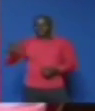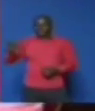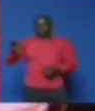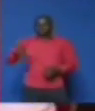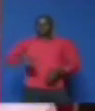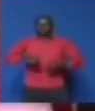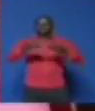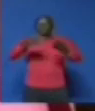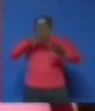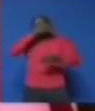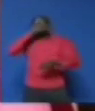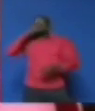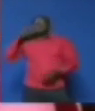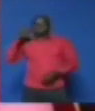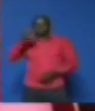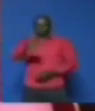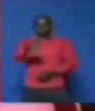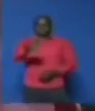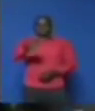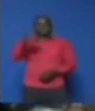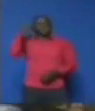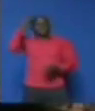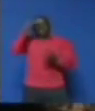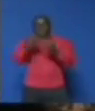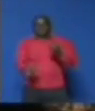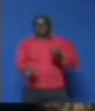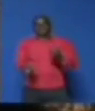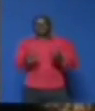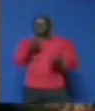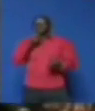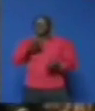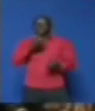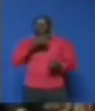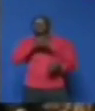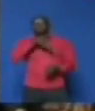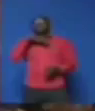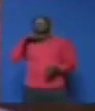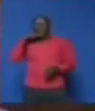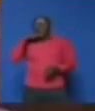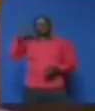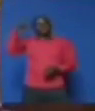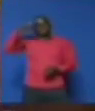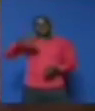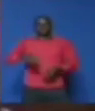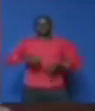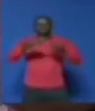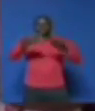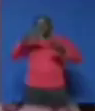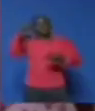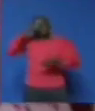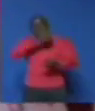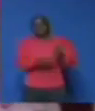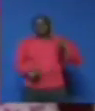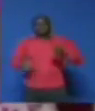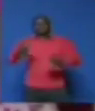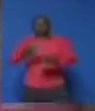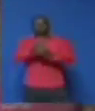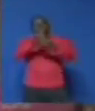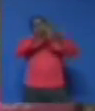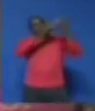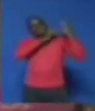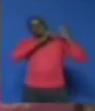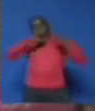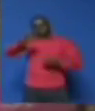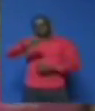meilleur d'eux-mêmes pour qu'un certain qu'il soit suffisamment outillés pour un dispositif de prise en charge plus performant